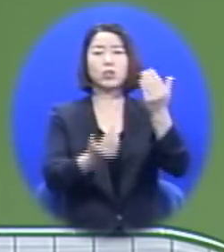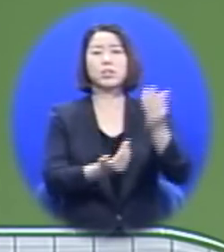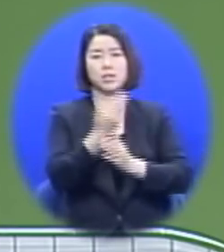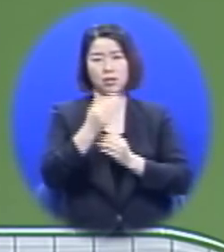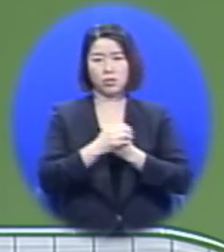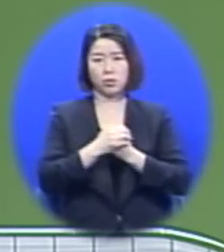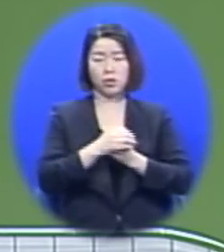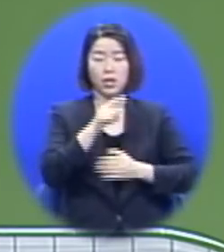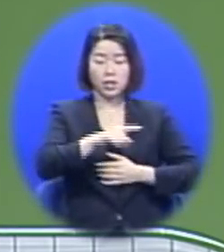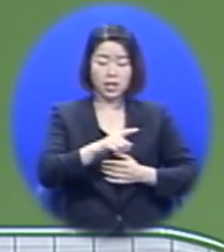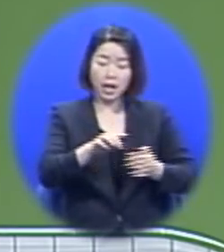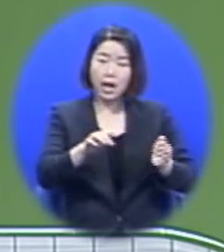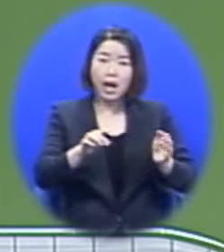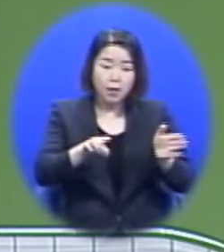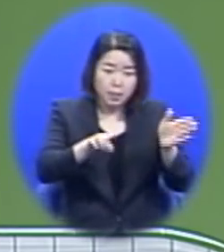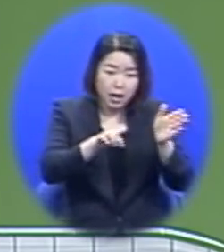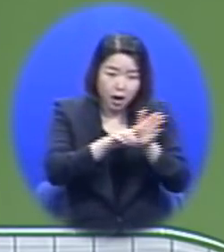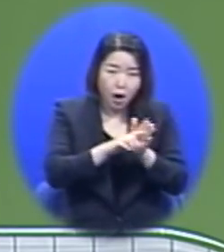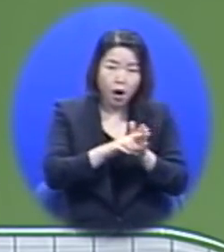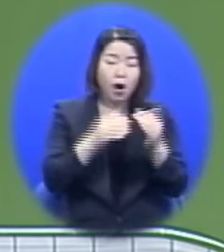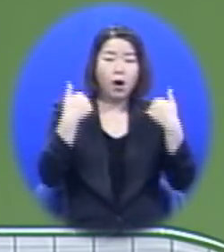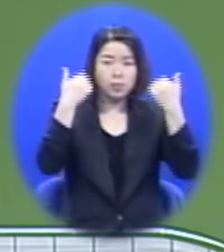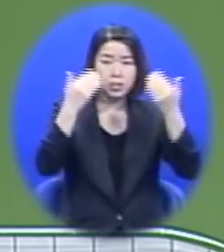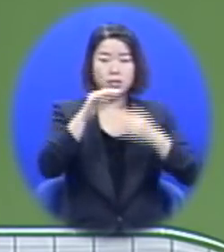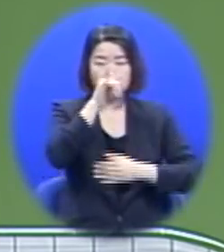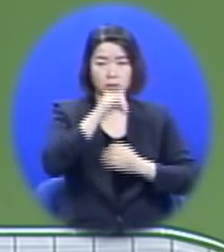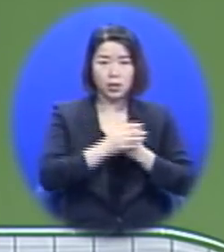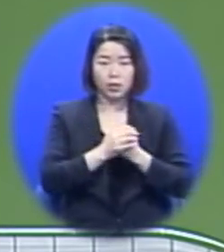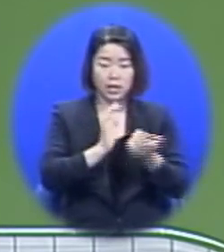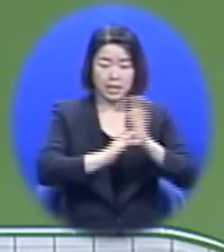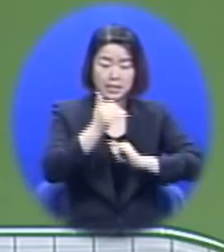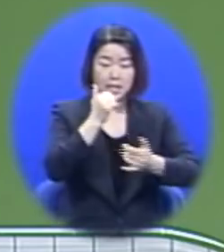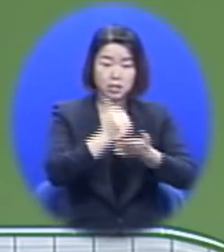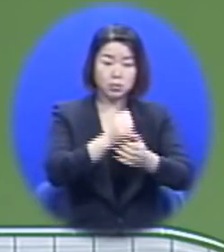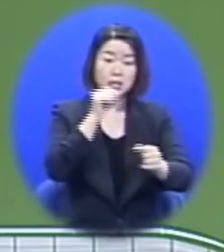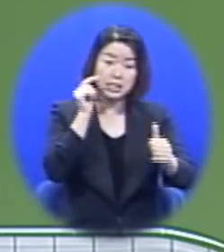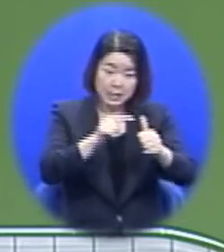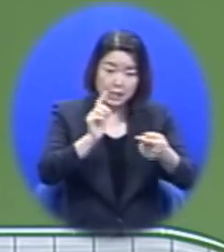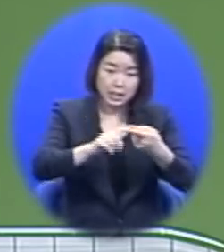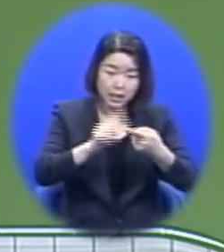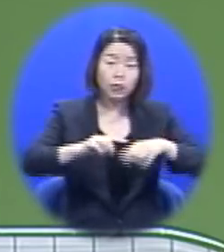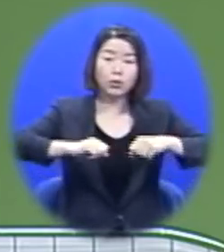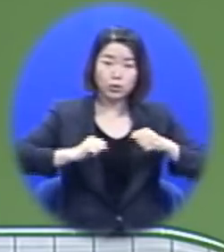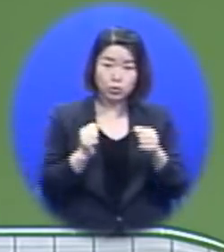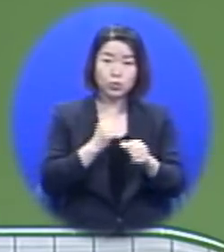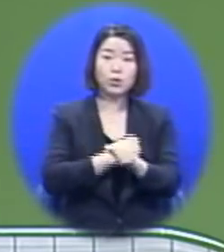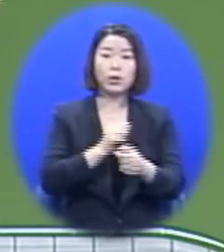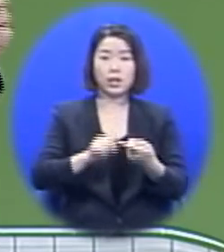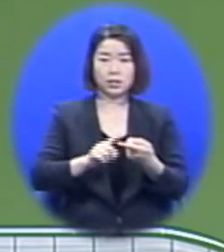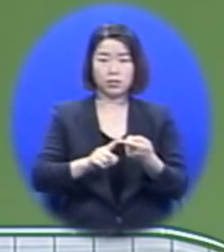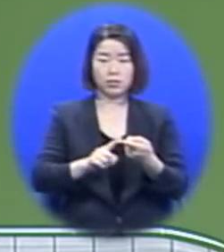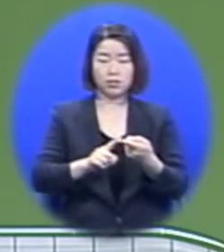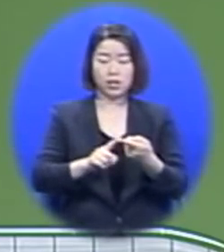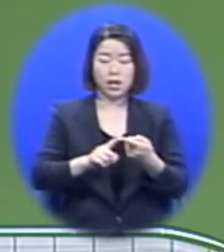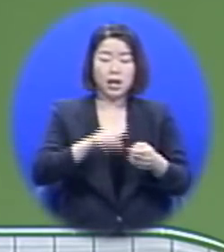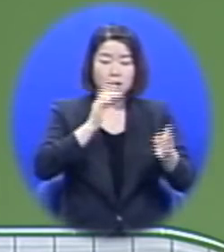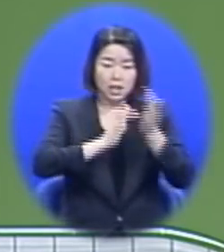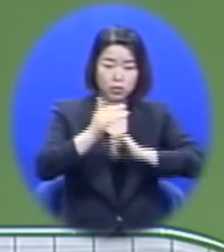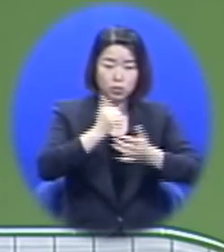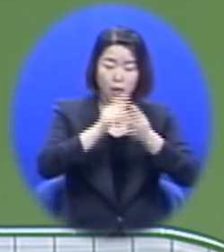어른의 믿음입니다. 그가 하라는 대로 하라. 예수님께서 하라는 대로 하는 것. 예수님이 말씀하신 대로 사는